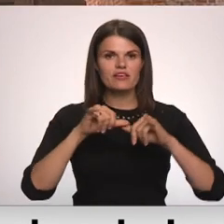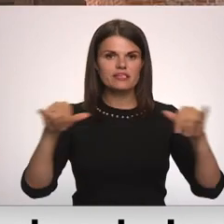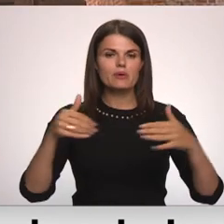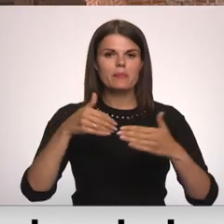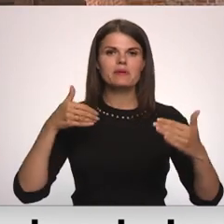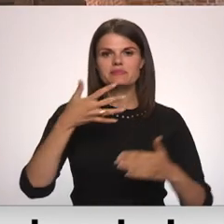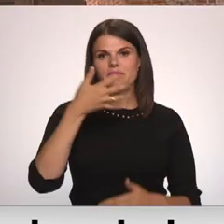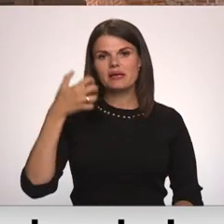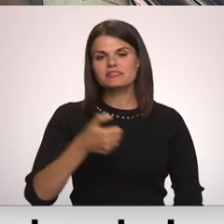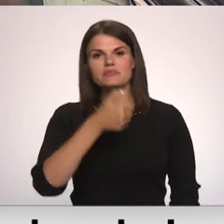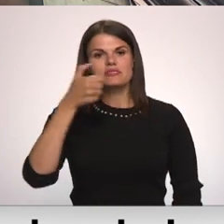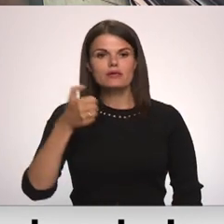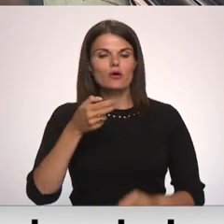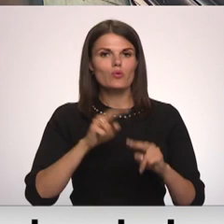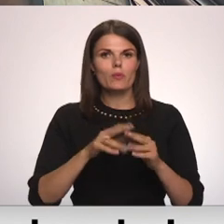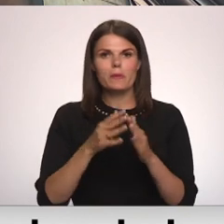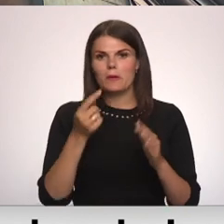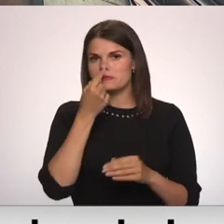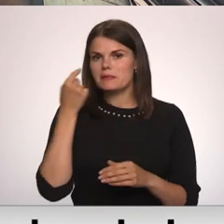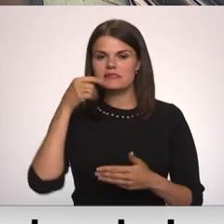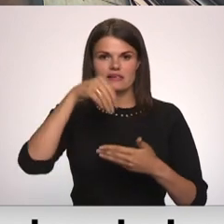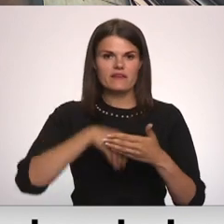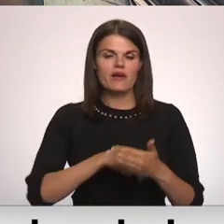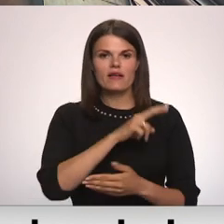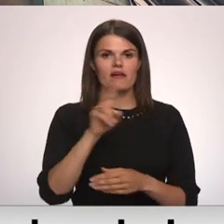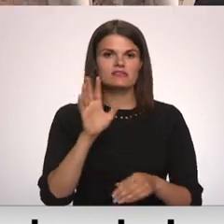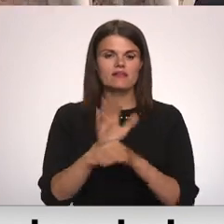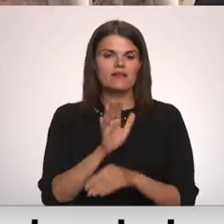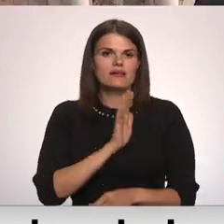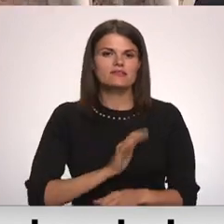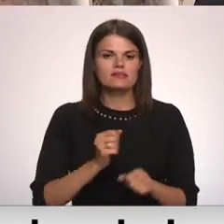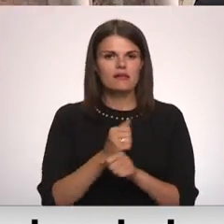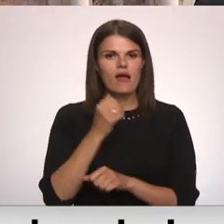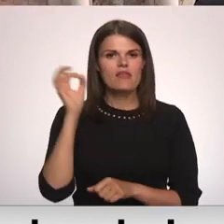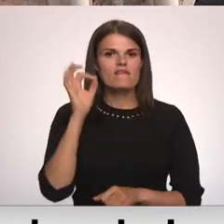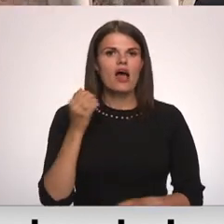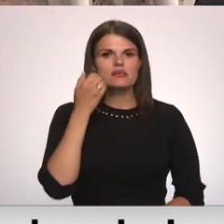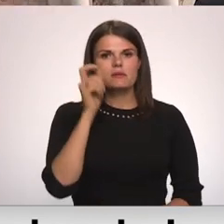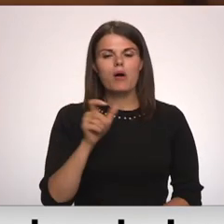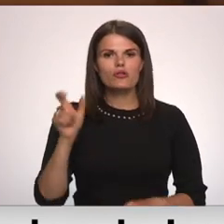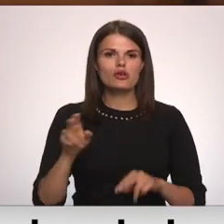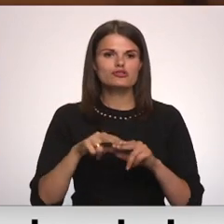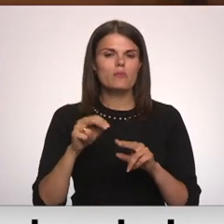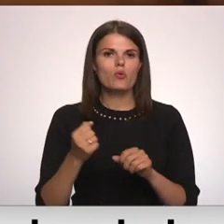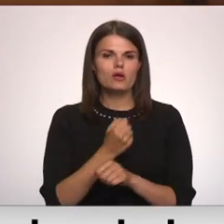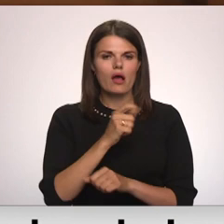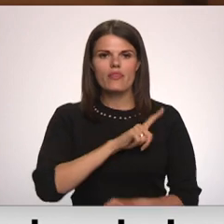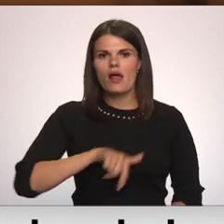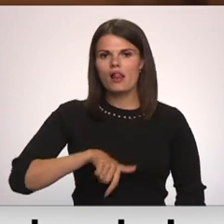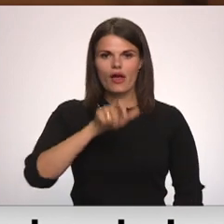pirms 500 gadiem un daudz nesenāka vēsture, kas lika ciest gan vācu baltiešiem, gan latviešiem.